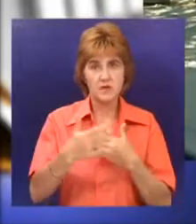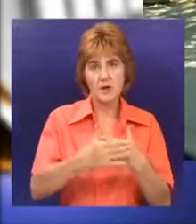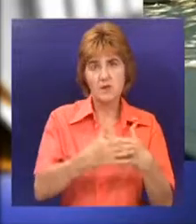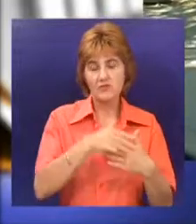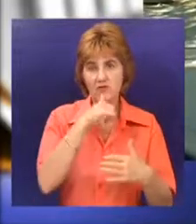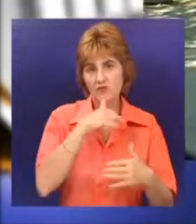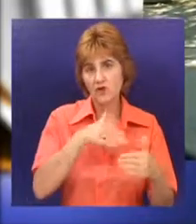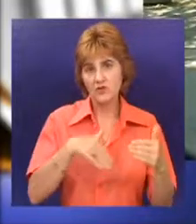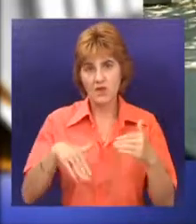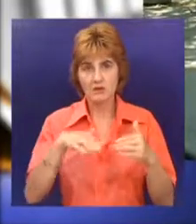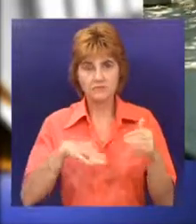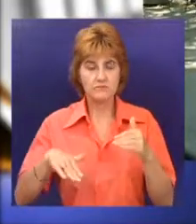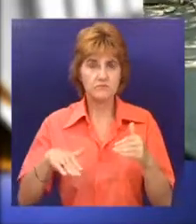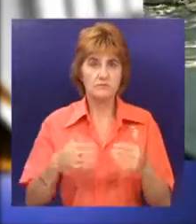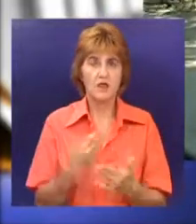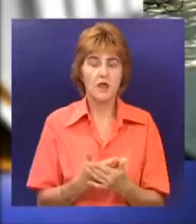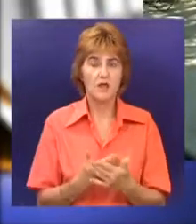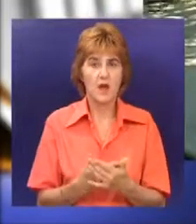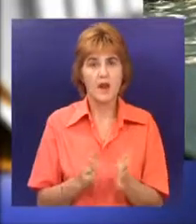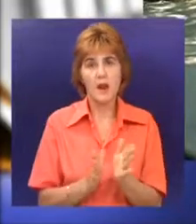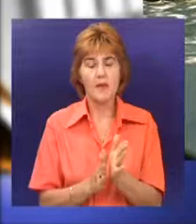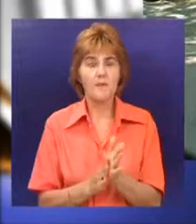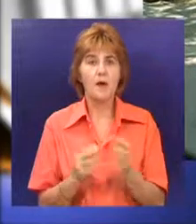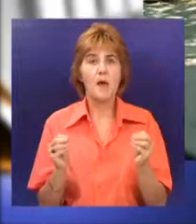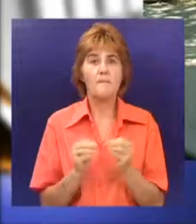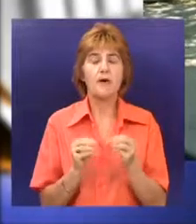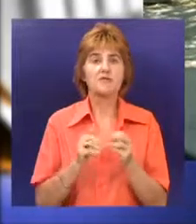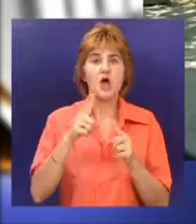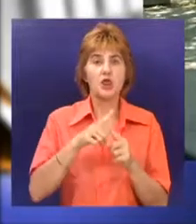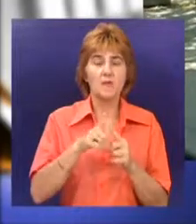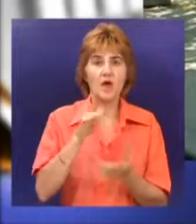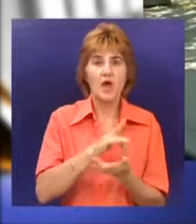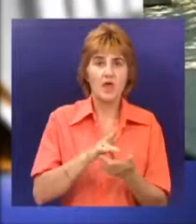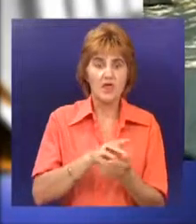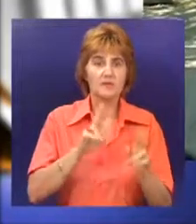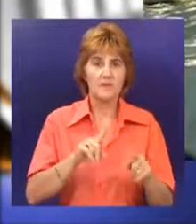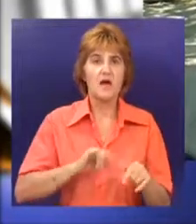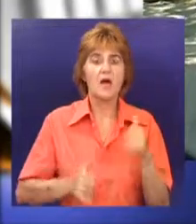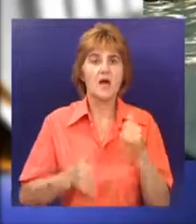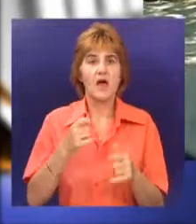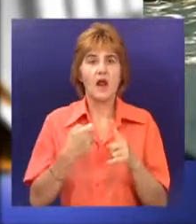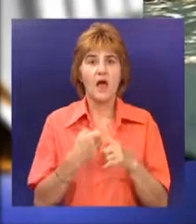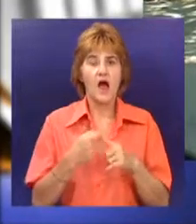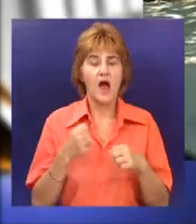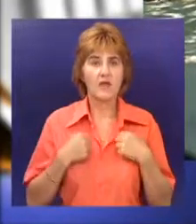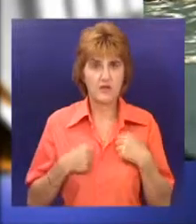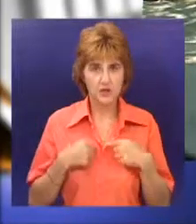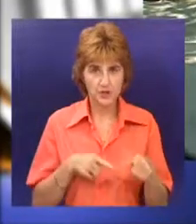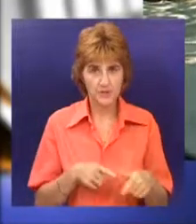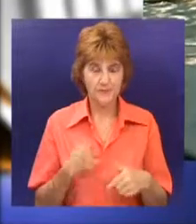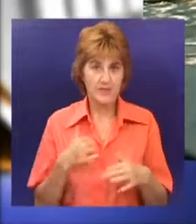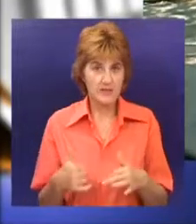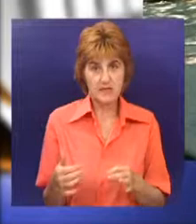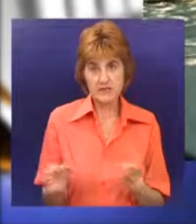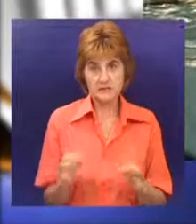vode. A moj izbor za to je Bačko-Topolsko jezero ili Kanjiža, tako da evo sad sam se upravo spremila i